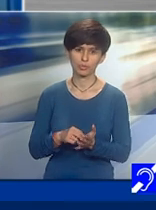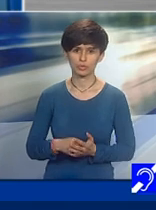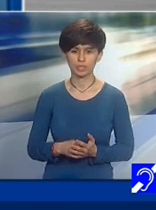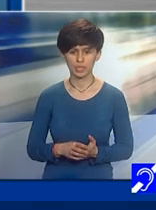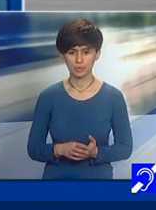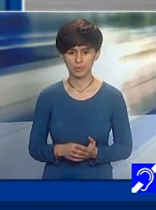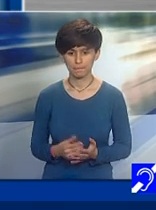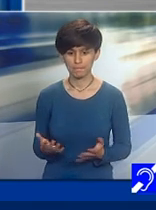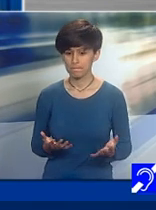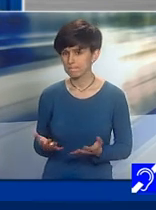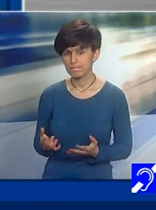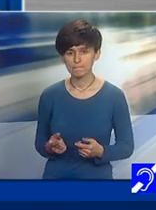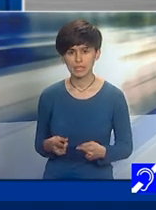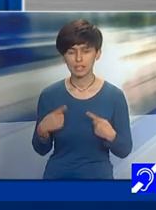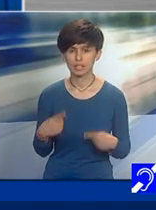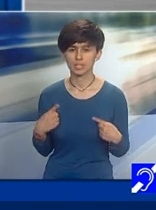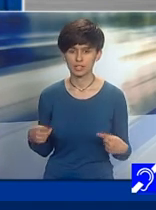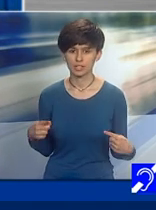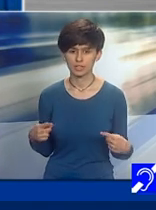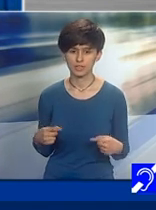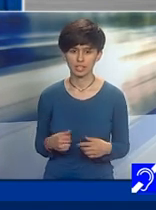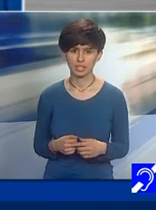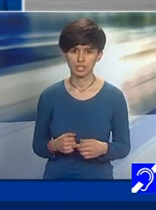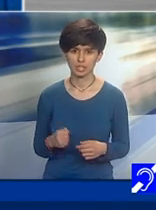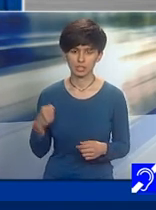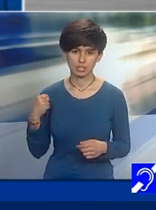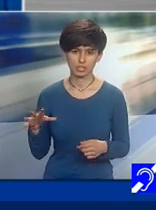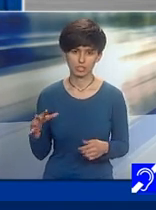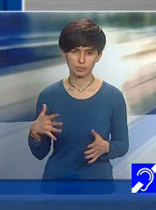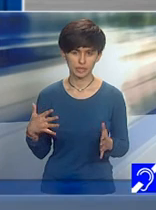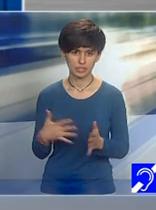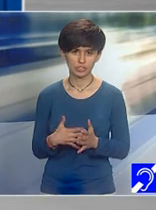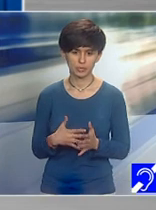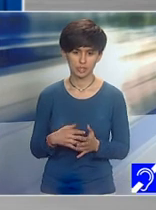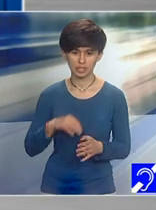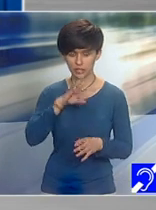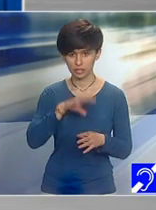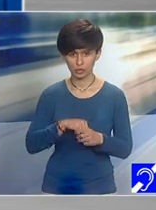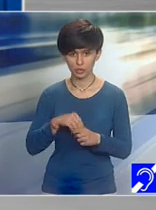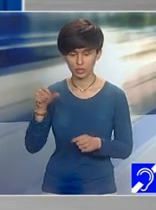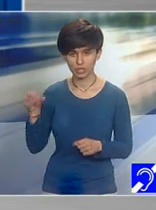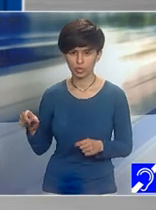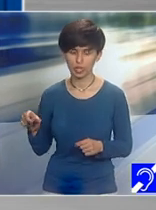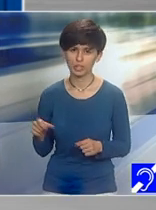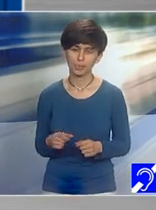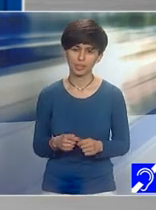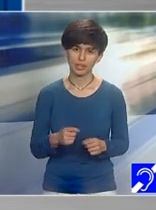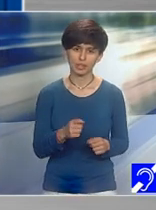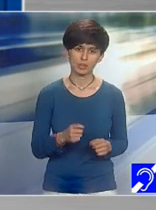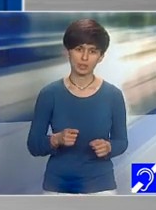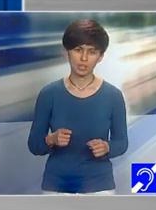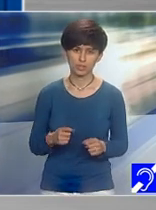ca în fiecare, la fiecare 15.000 de locuri, este de fapt un proiect de lege al Partidului Social Românesc depus în Parlament, să